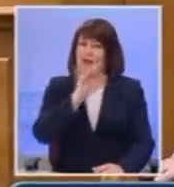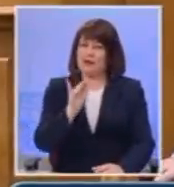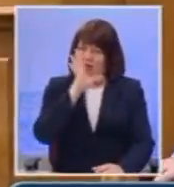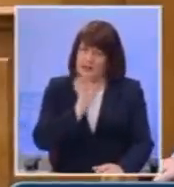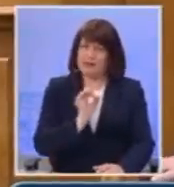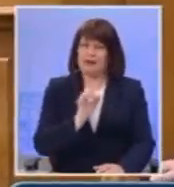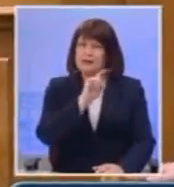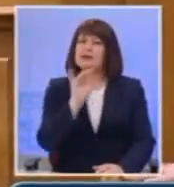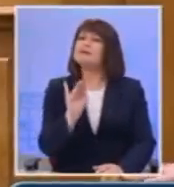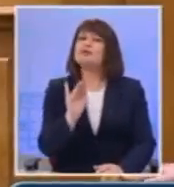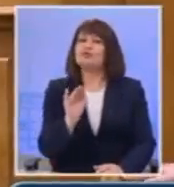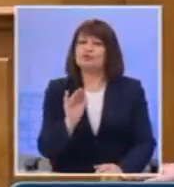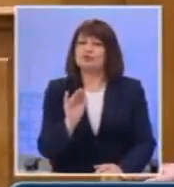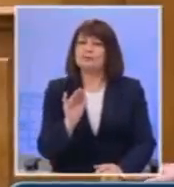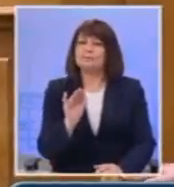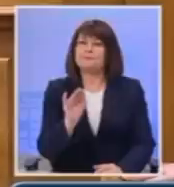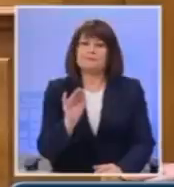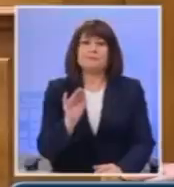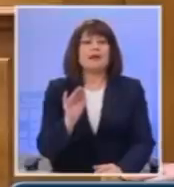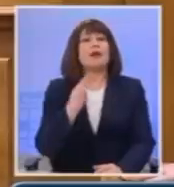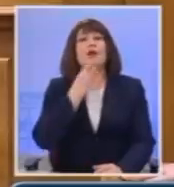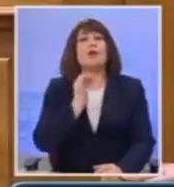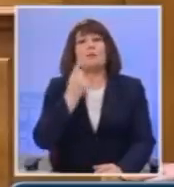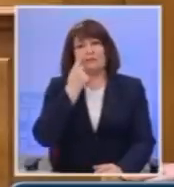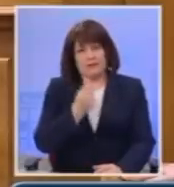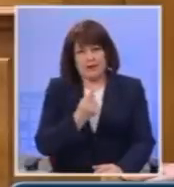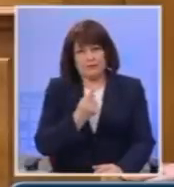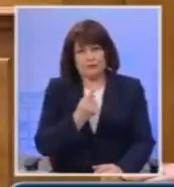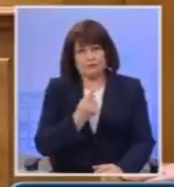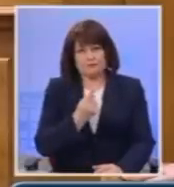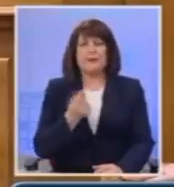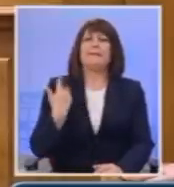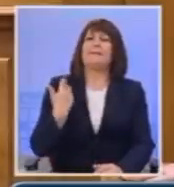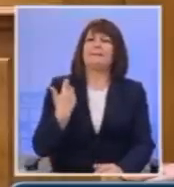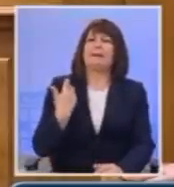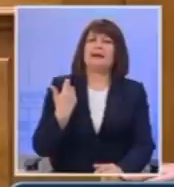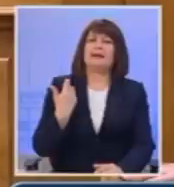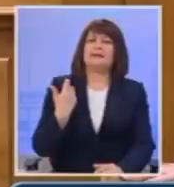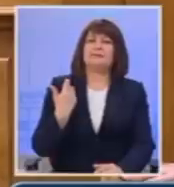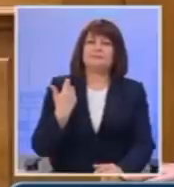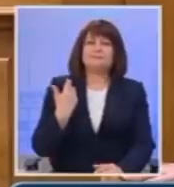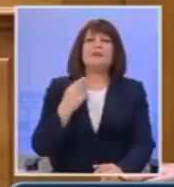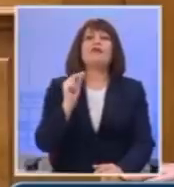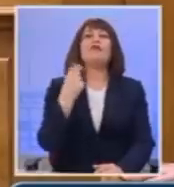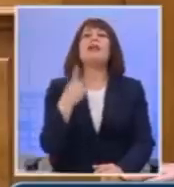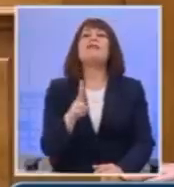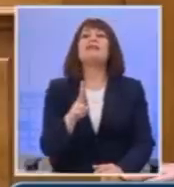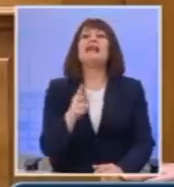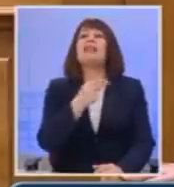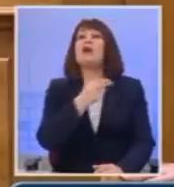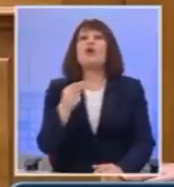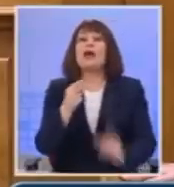ειλικρίνεια, γιατί βλέπω ότι πριν από λίγο συμβουλευτήκατε και τον βουλευτή σας, τον κύριο